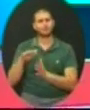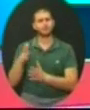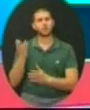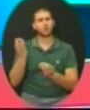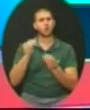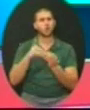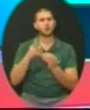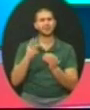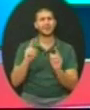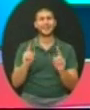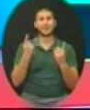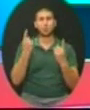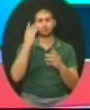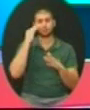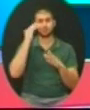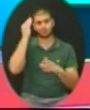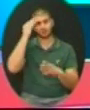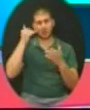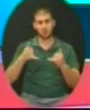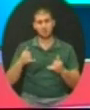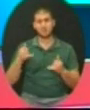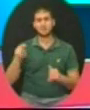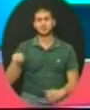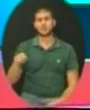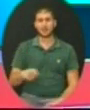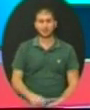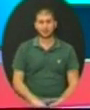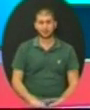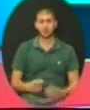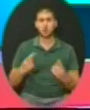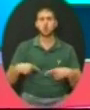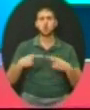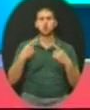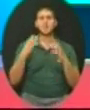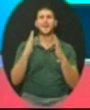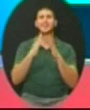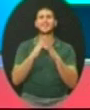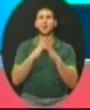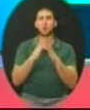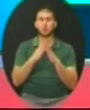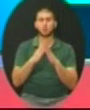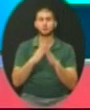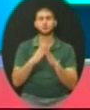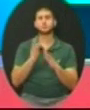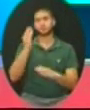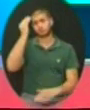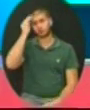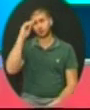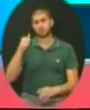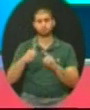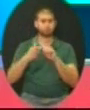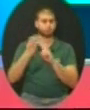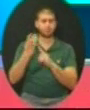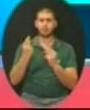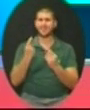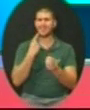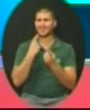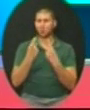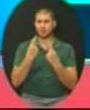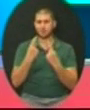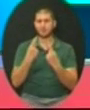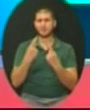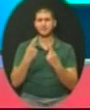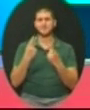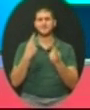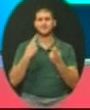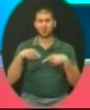עוד אירוע שמצוין היום בכנסת, יום הדיור, מצוין גם כן בשורה של דיונים בוועדות.